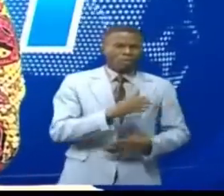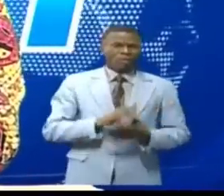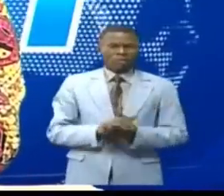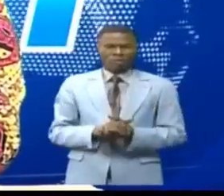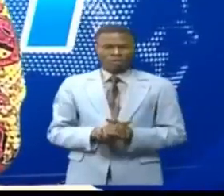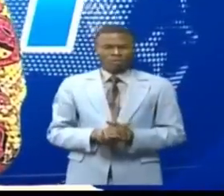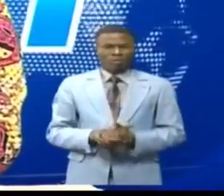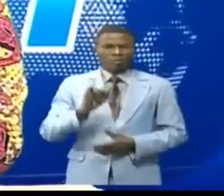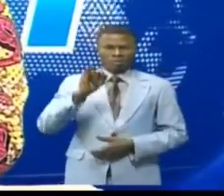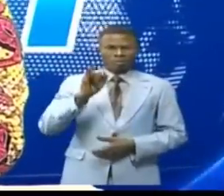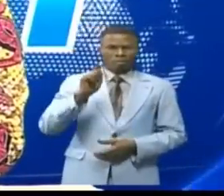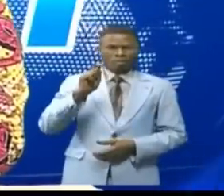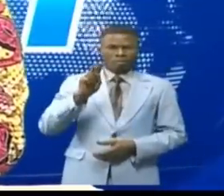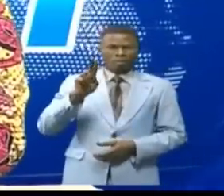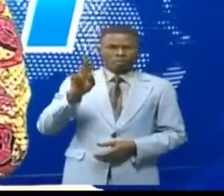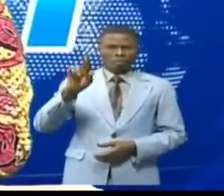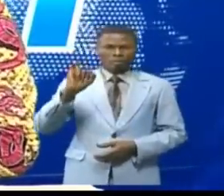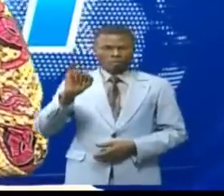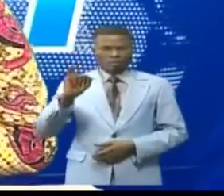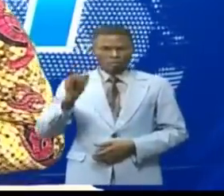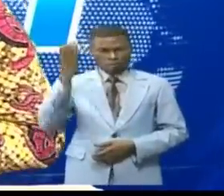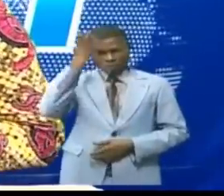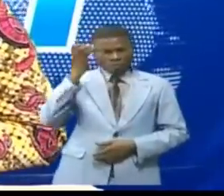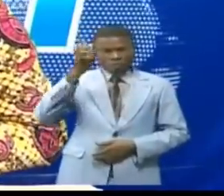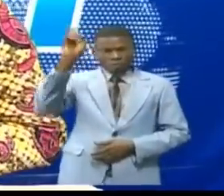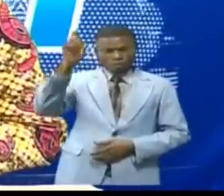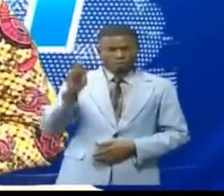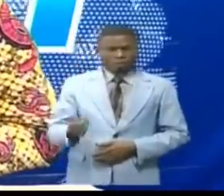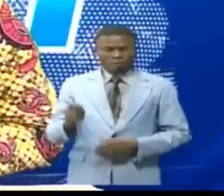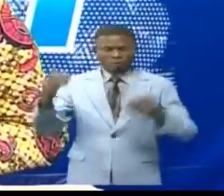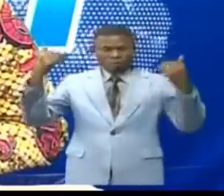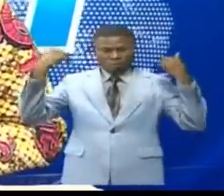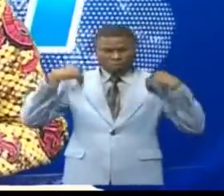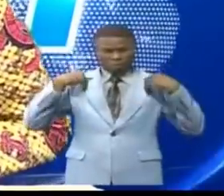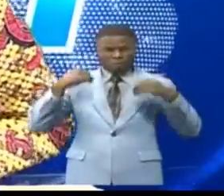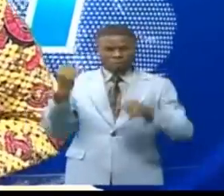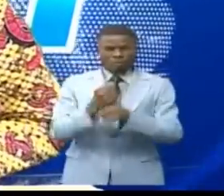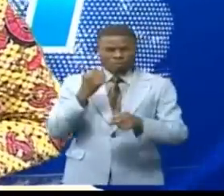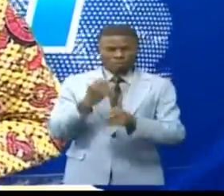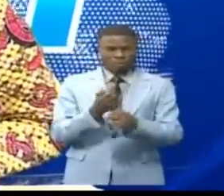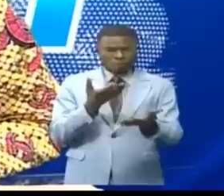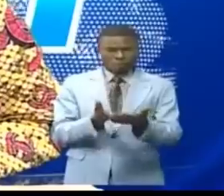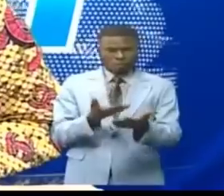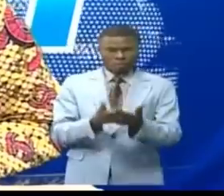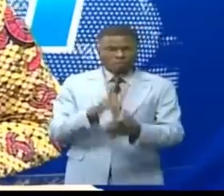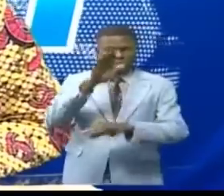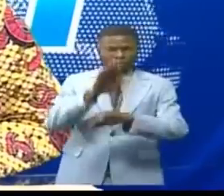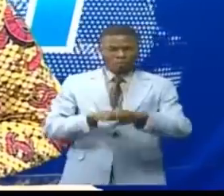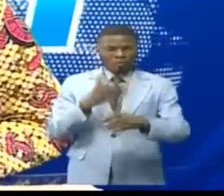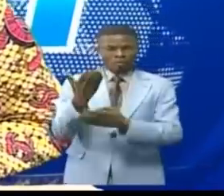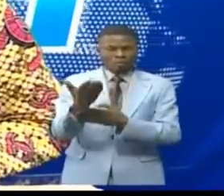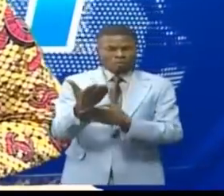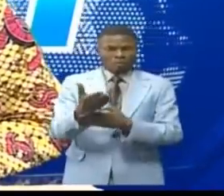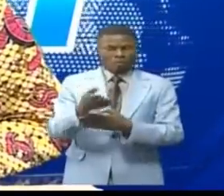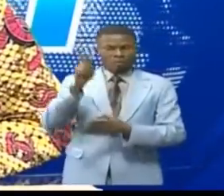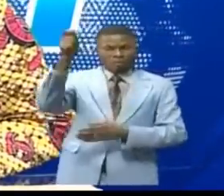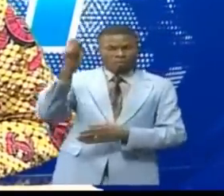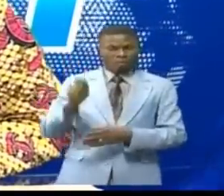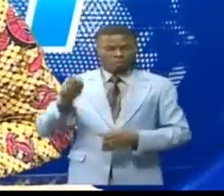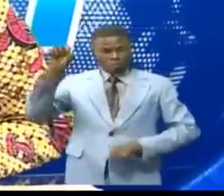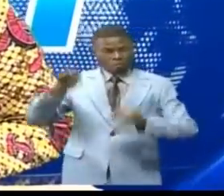En Ituri, le général-major Niembo Abdallah, commandant secteur opérationnel, invite la milice FPIC